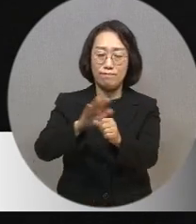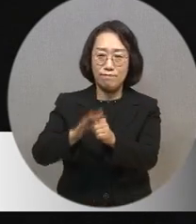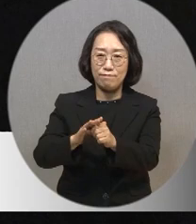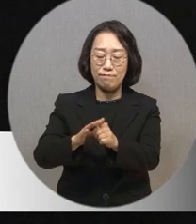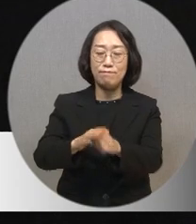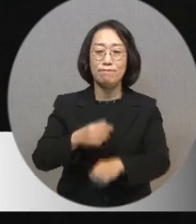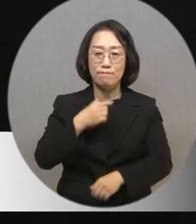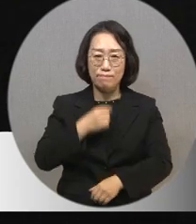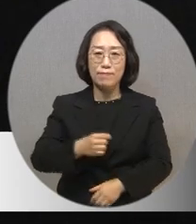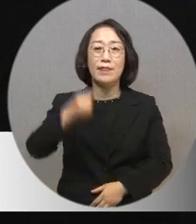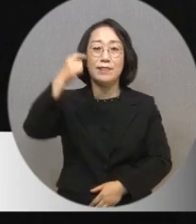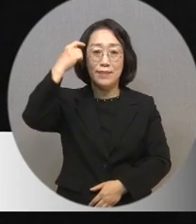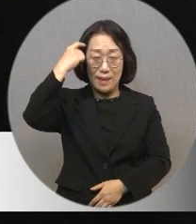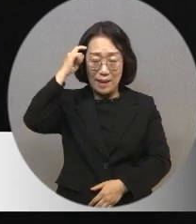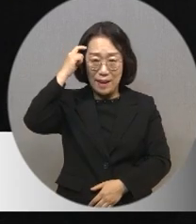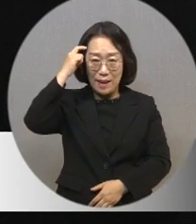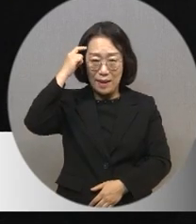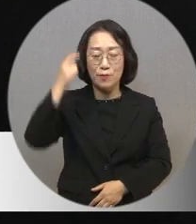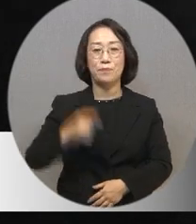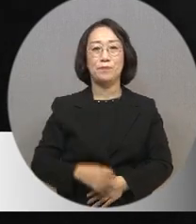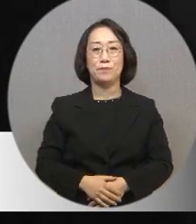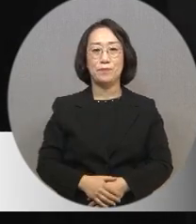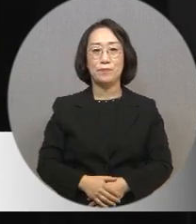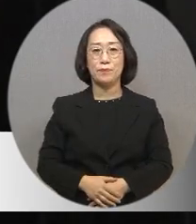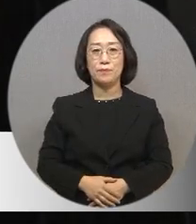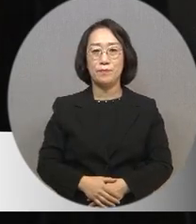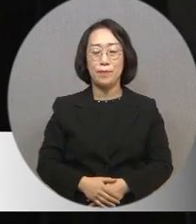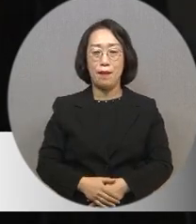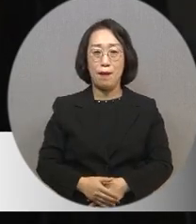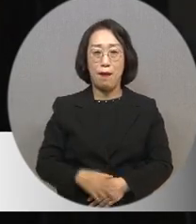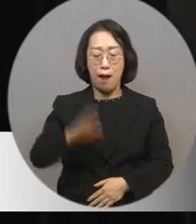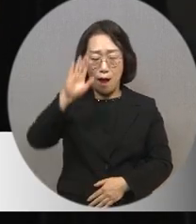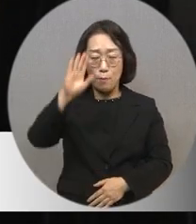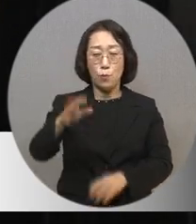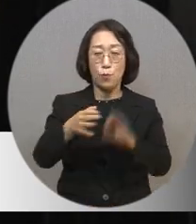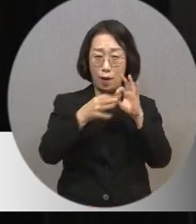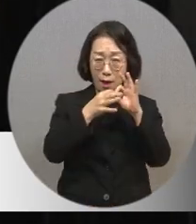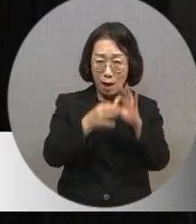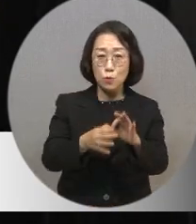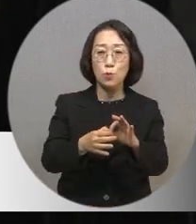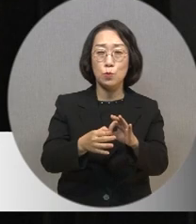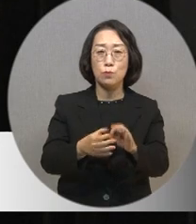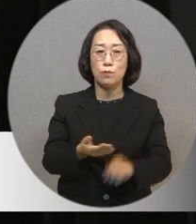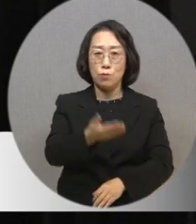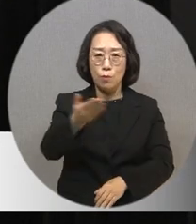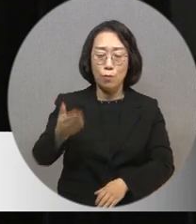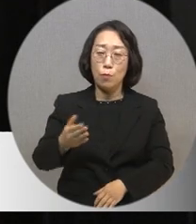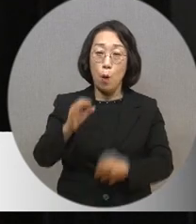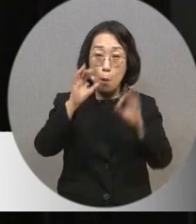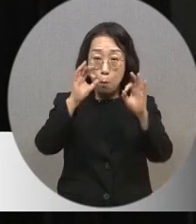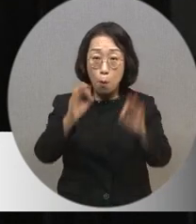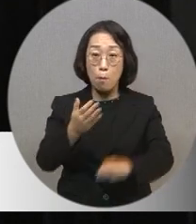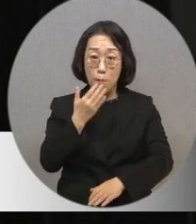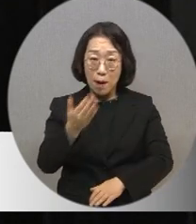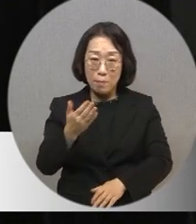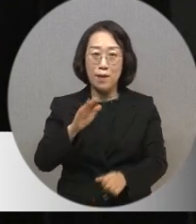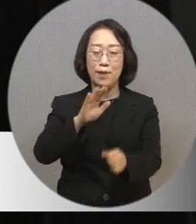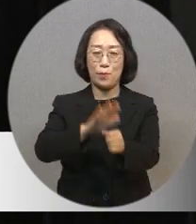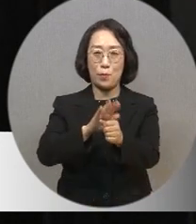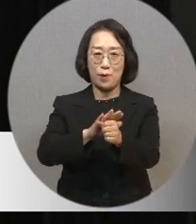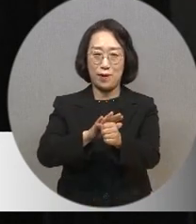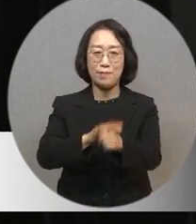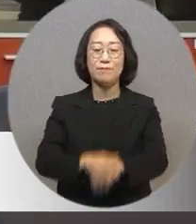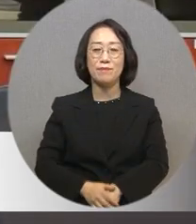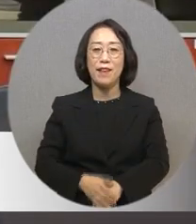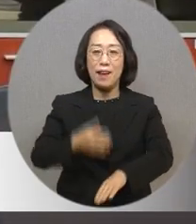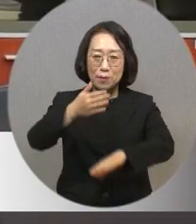되겠구나 하는 생각을 가져봅니다. 앞으로도 계속 여러분이 봄이 되시길 기원할게요.